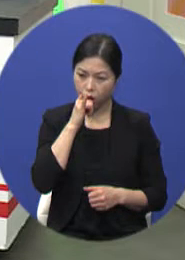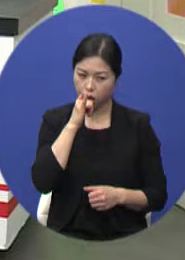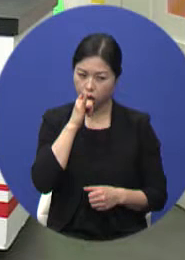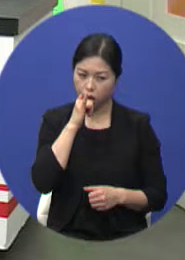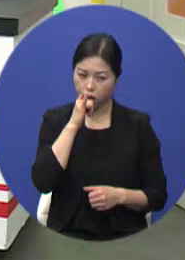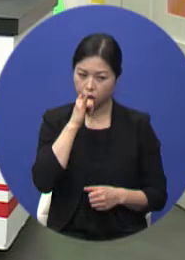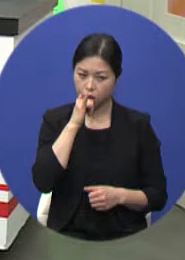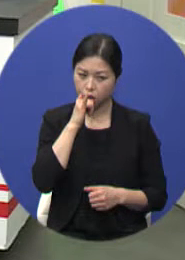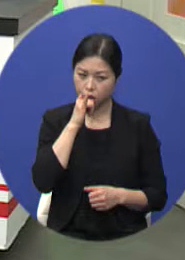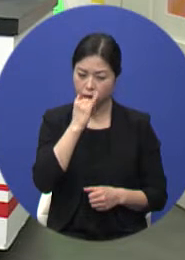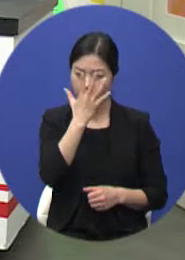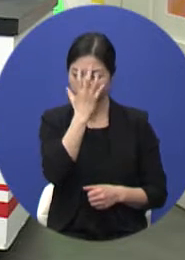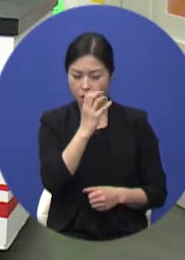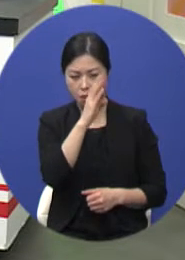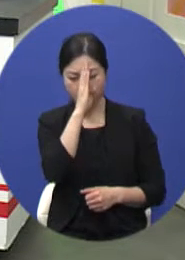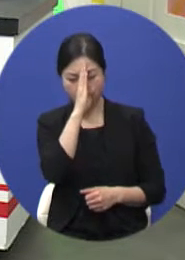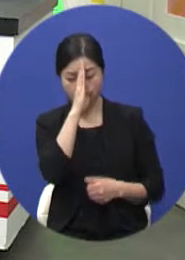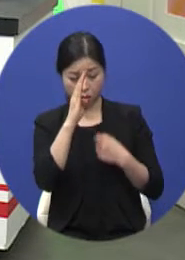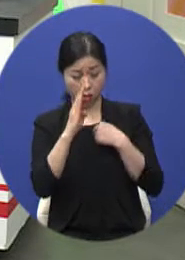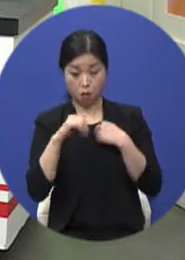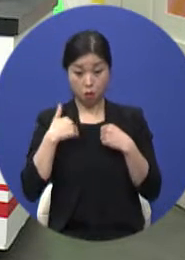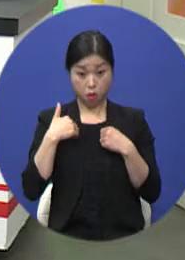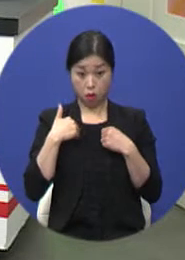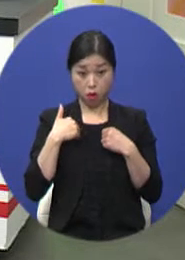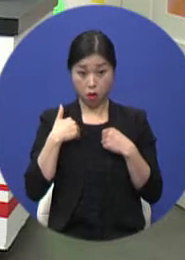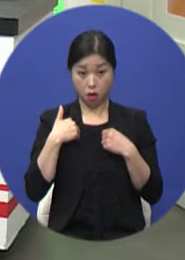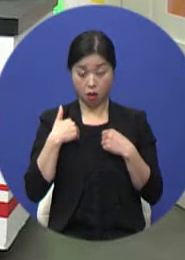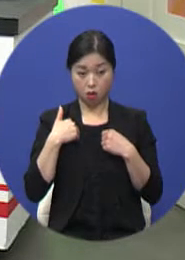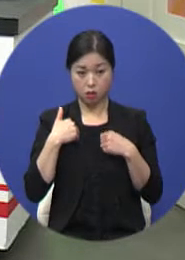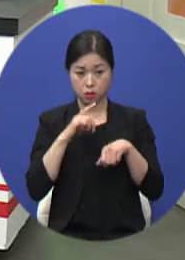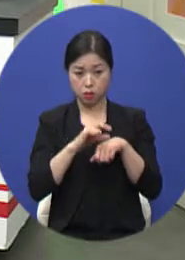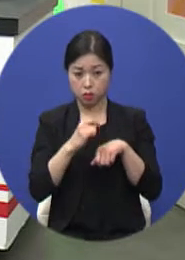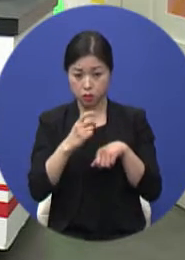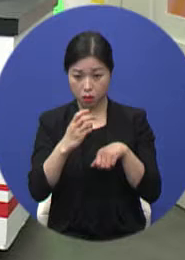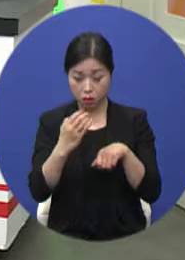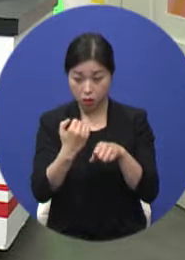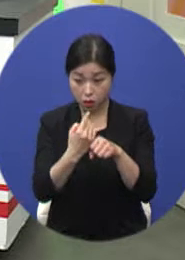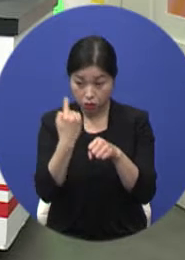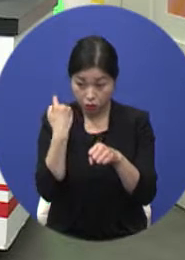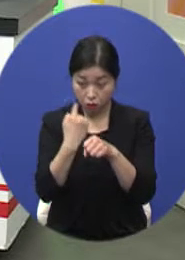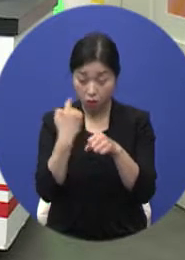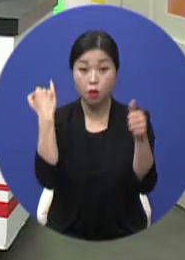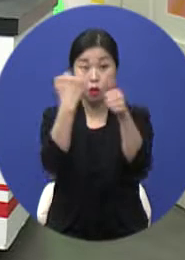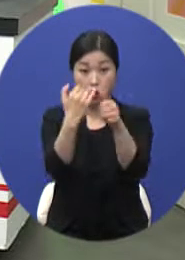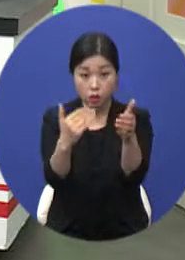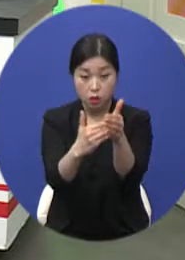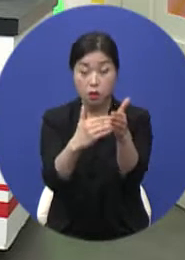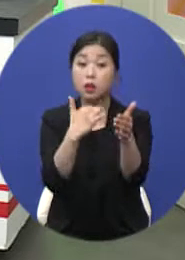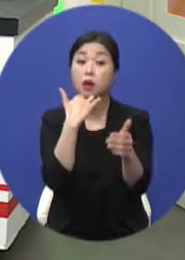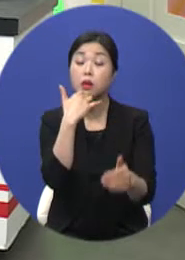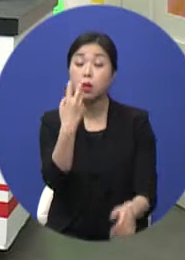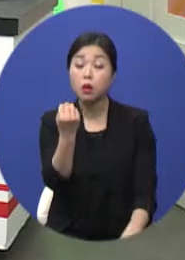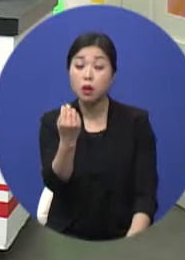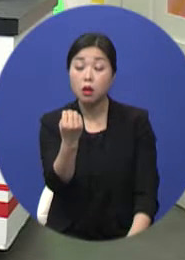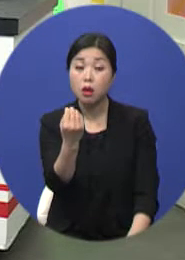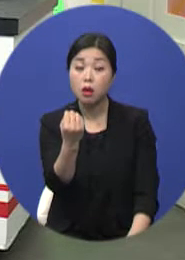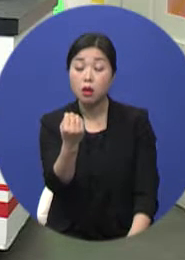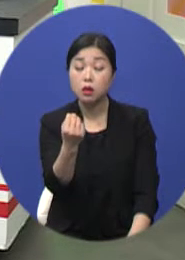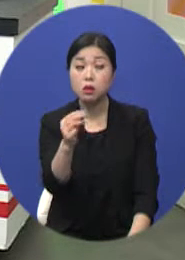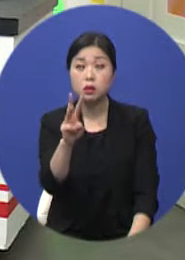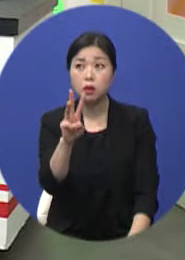우울증에 걸린 줄도 모르고 이제 그래서 늦은 결혼을 했어요 작년에. 네. 몇 살이죠?